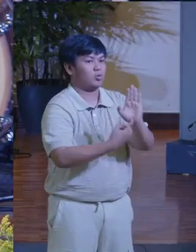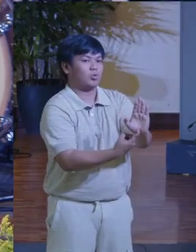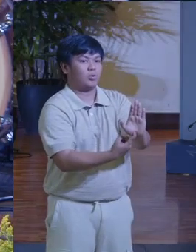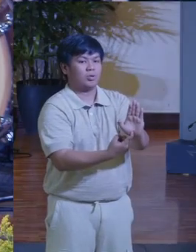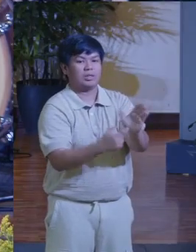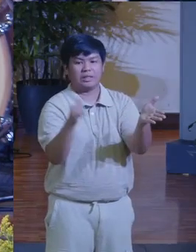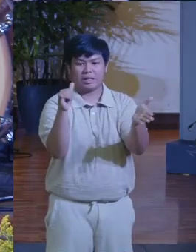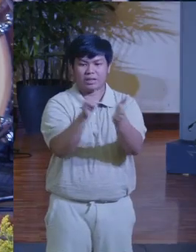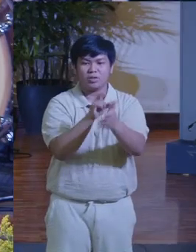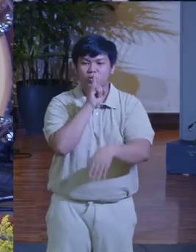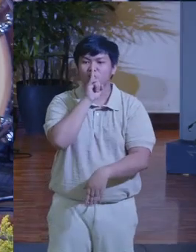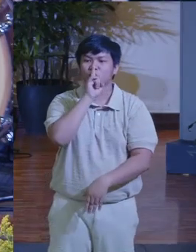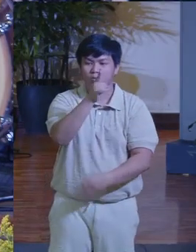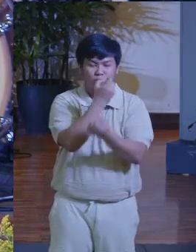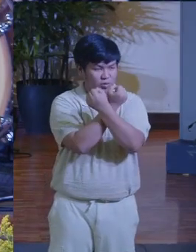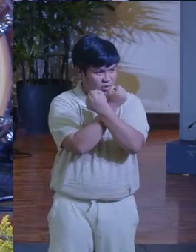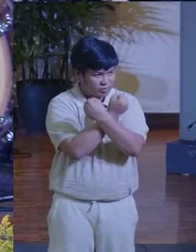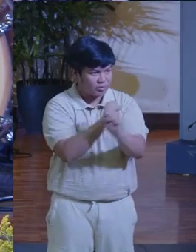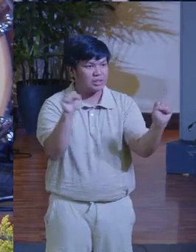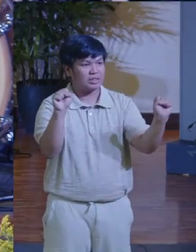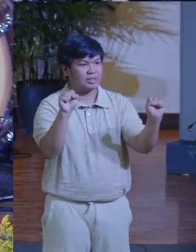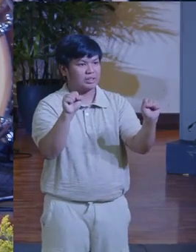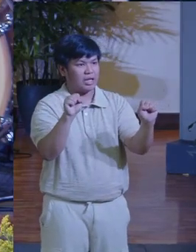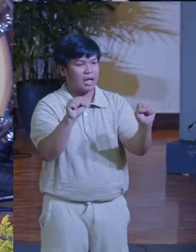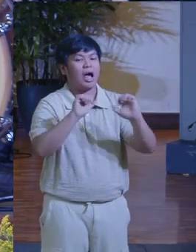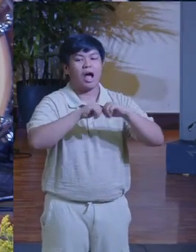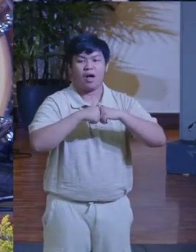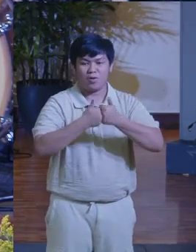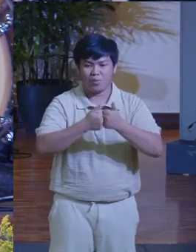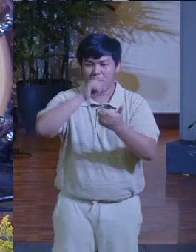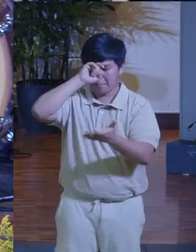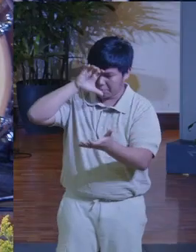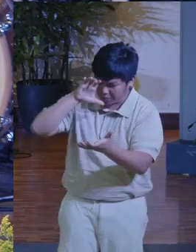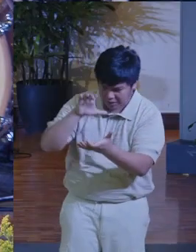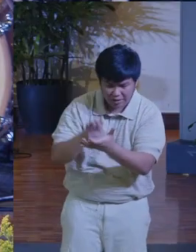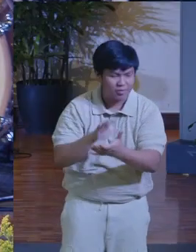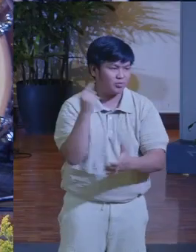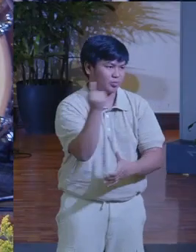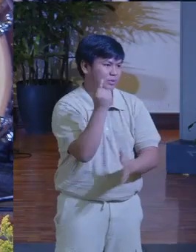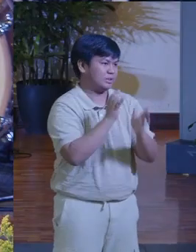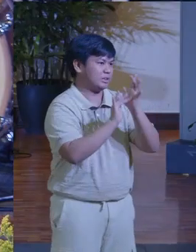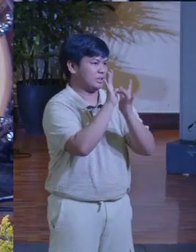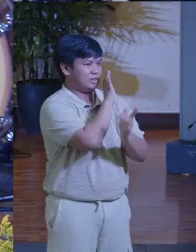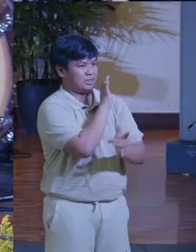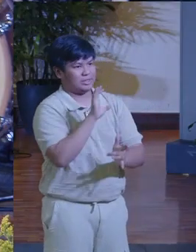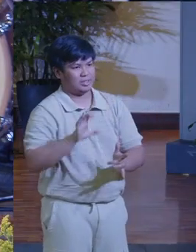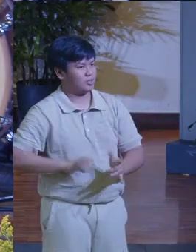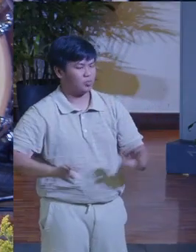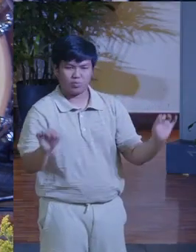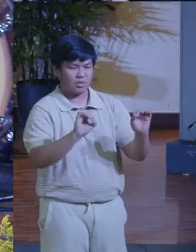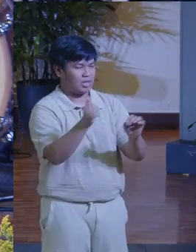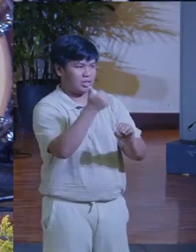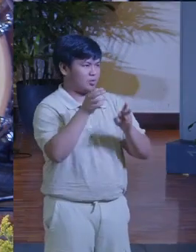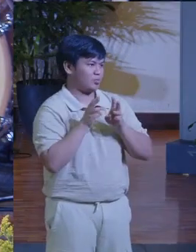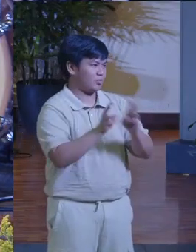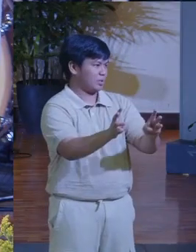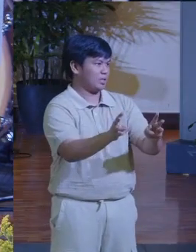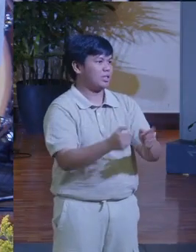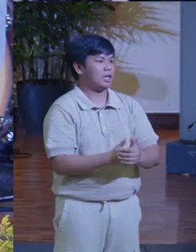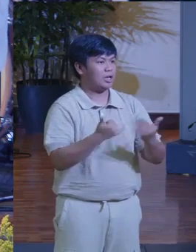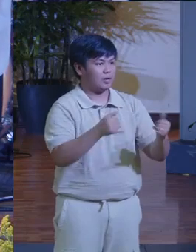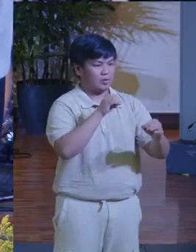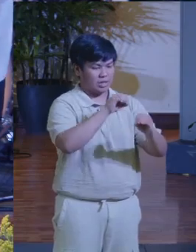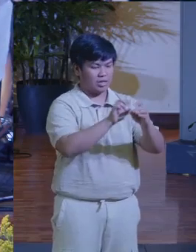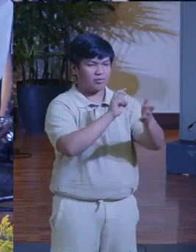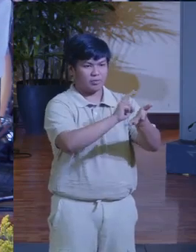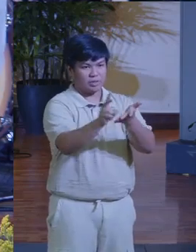tunay na kaligtasan sa pamamagitan ng pananampalataya lamang kay Jesus. Dito sa mga verses